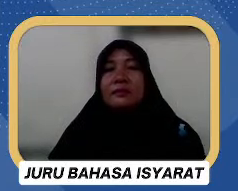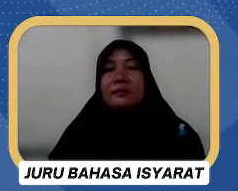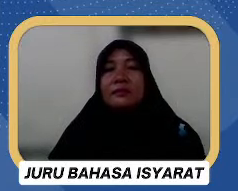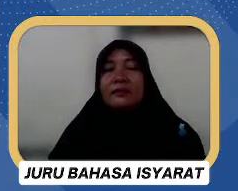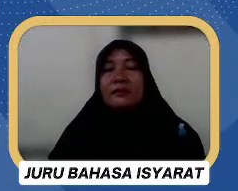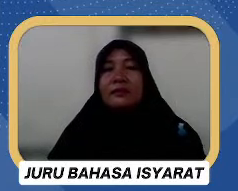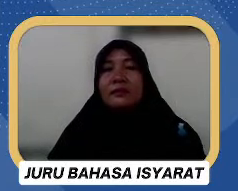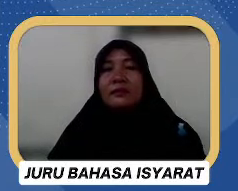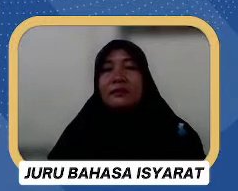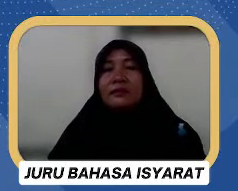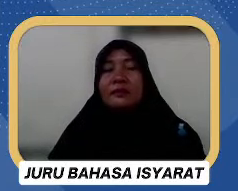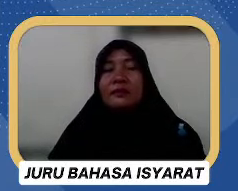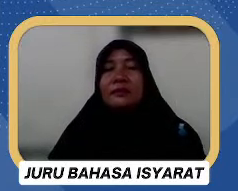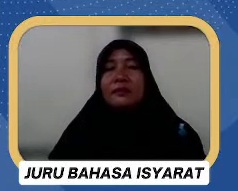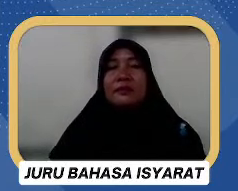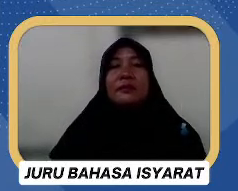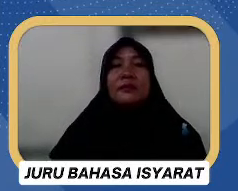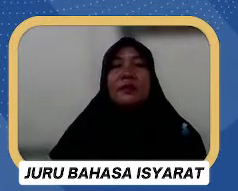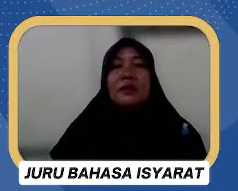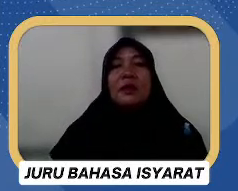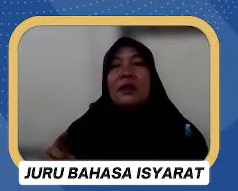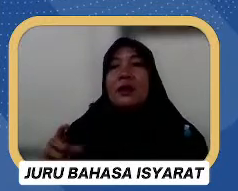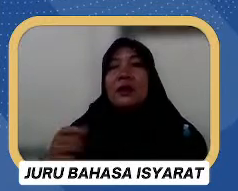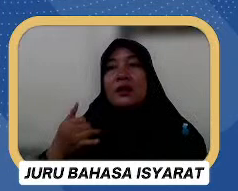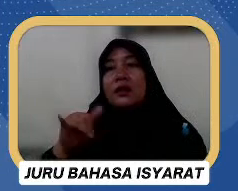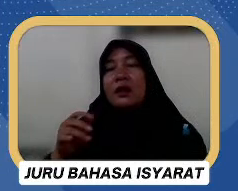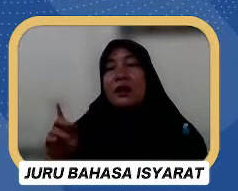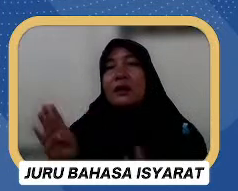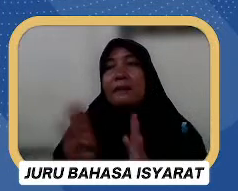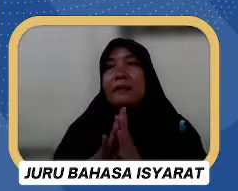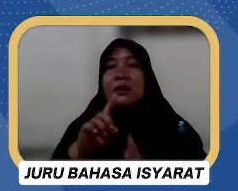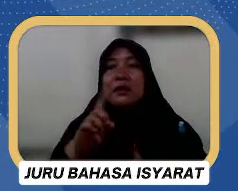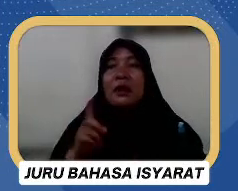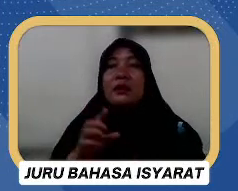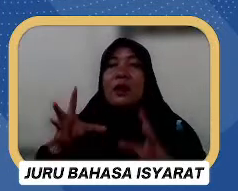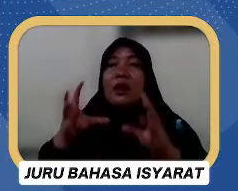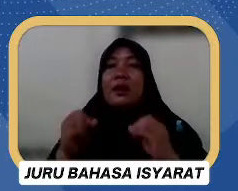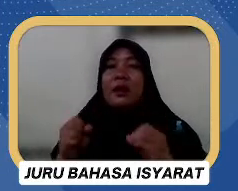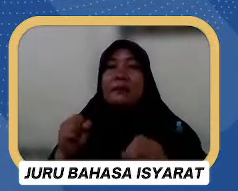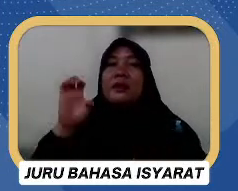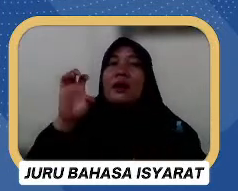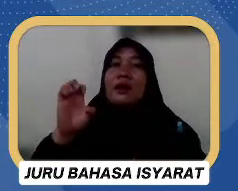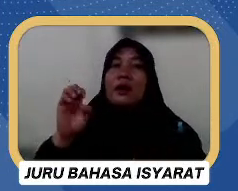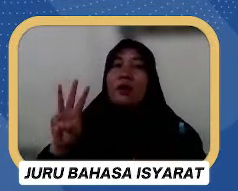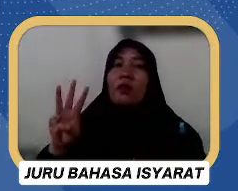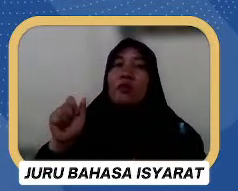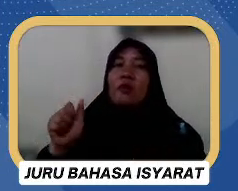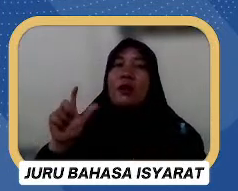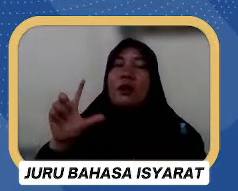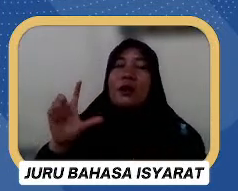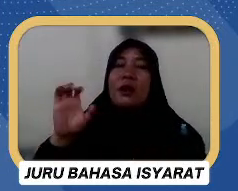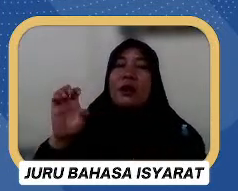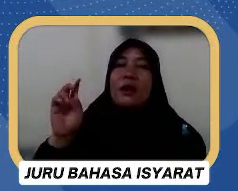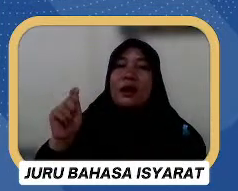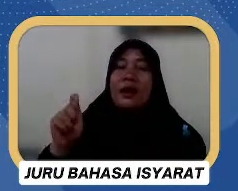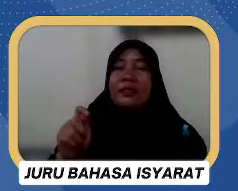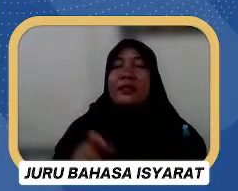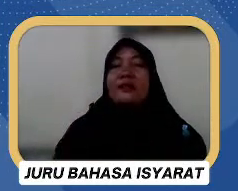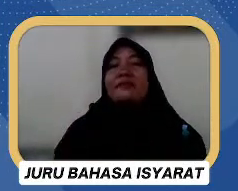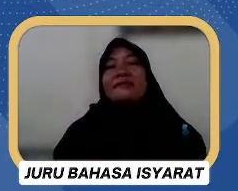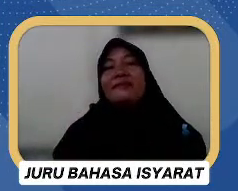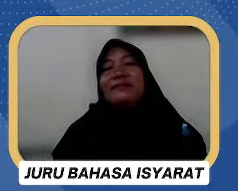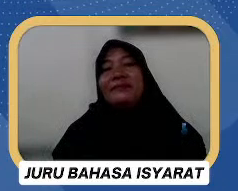juga mendapatkan e-wallet. Dan tentunya tenang, masih ada 7 orang lagi penanya terpilih yang akan mendapatkan